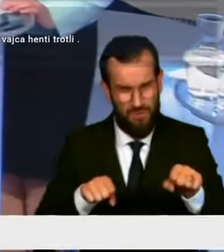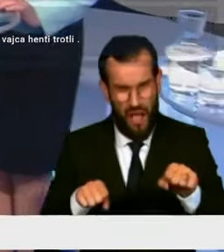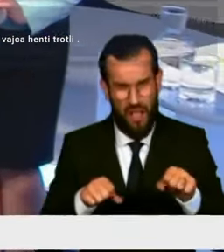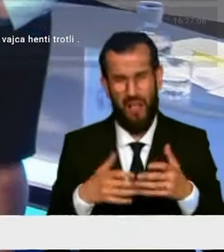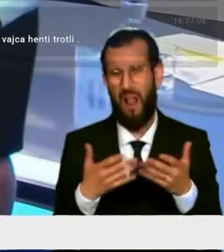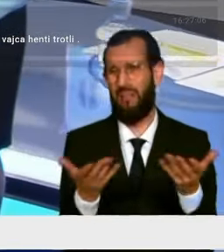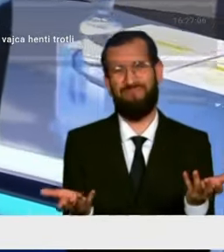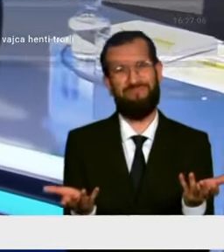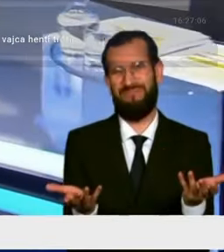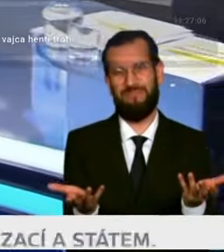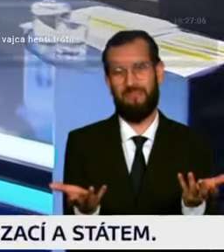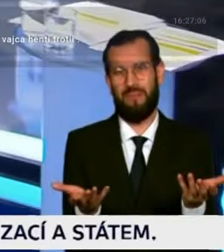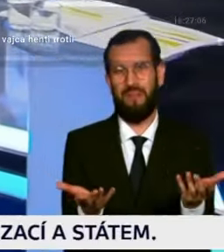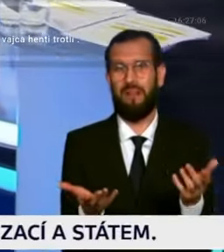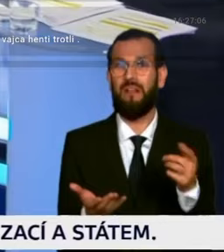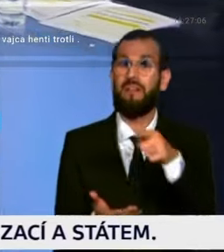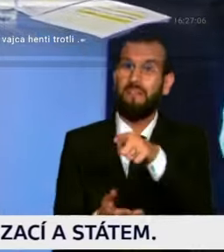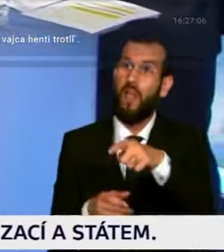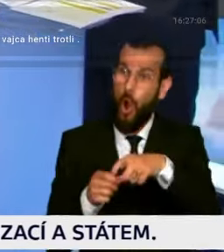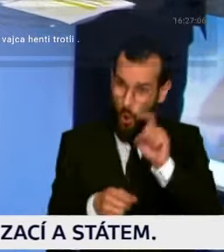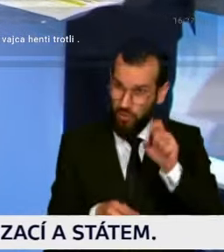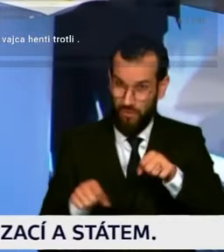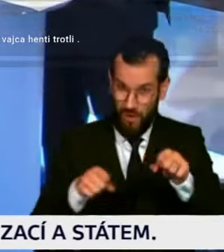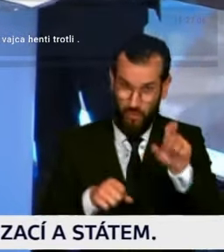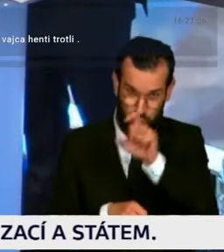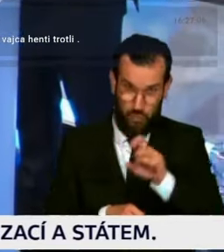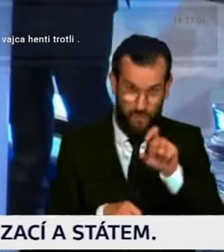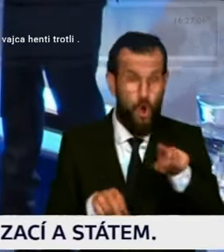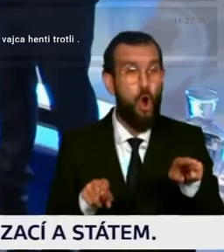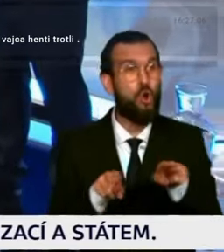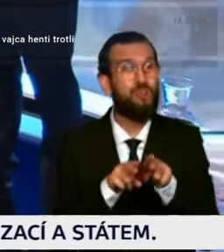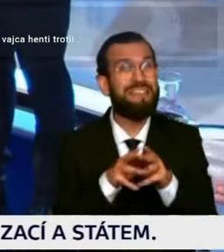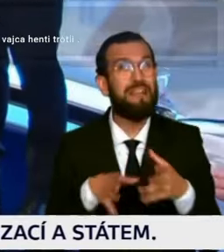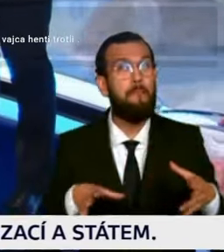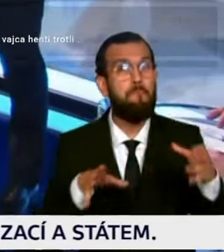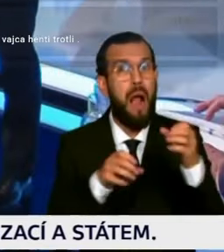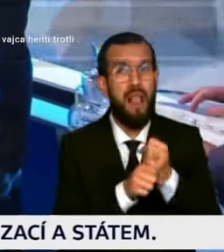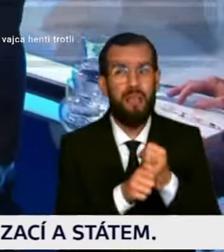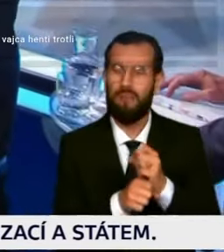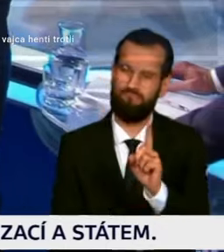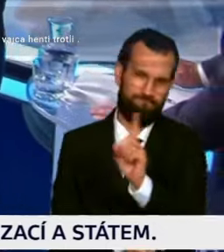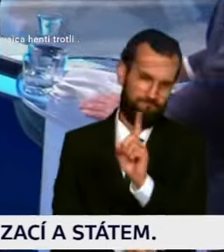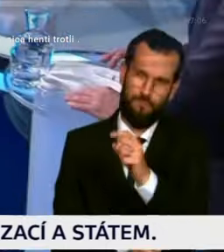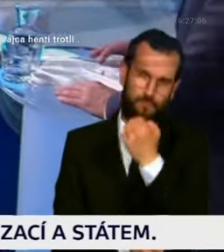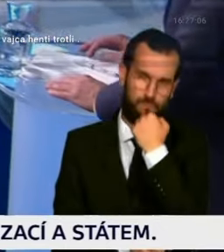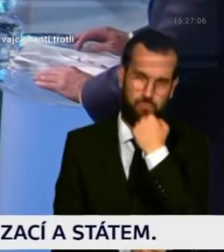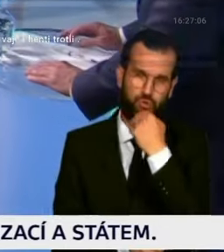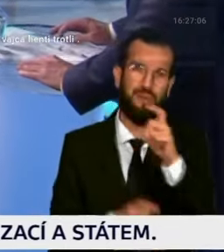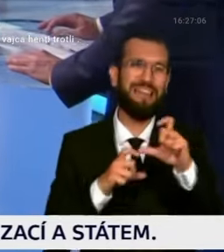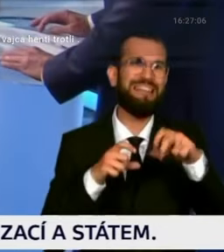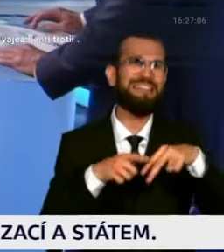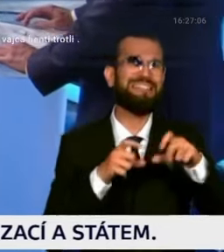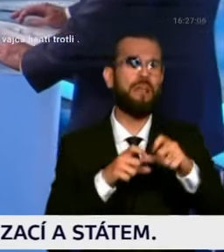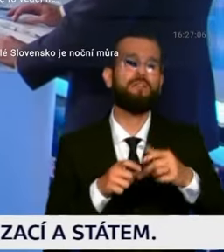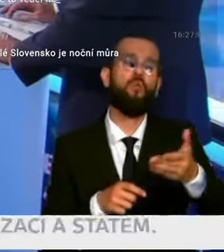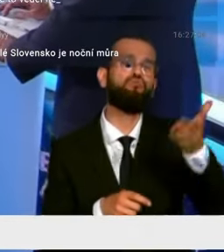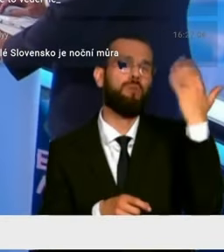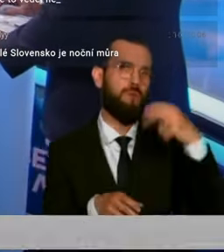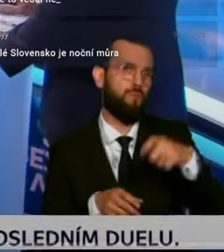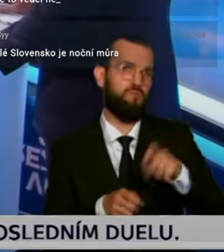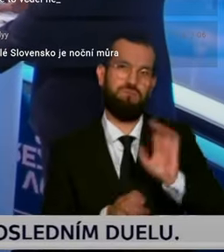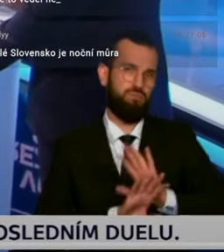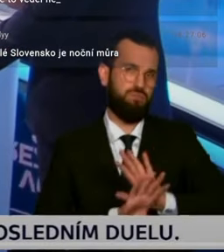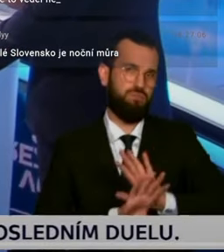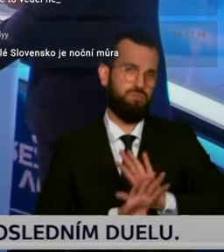Matoviča za čokoľvek fak práve kvli rodinnému balíčku pán No nie to odchádzala To odchádzala sa preč vedel Á